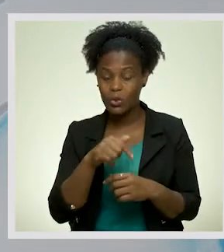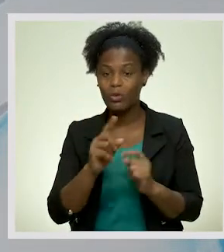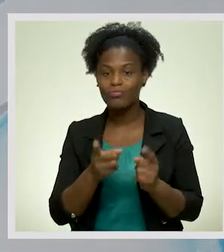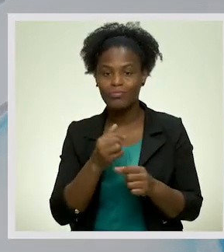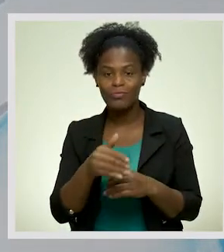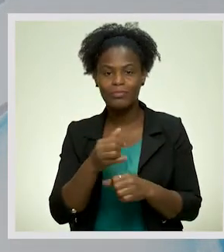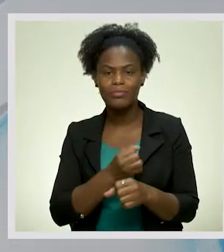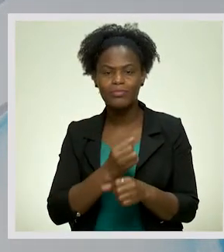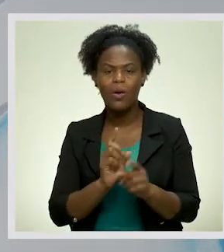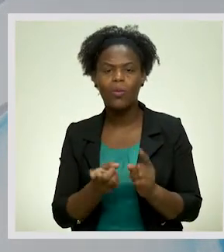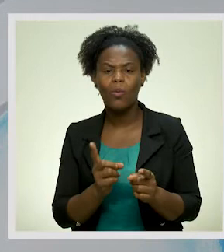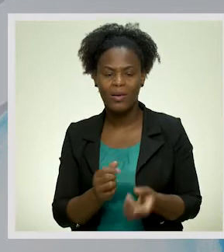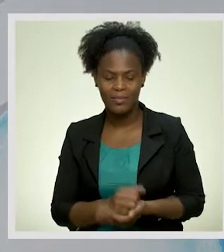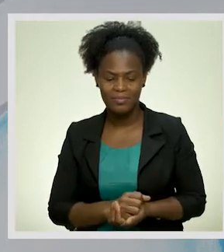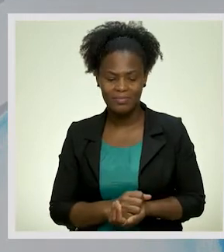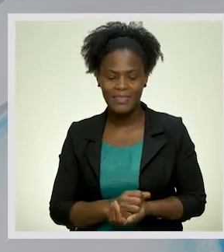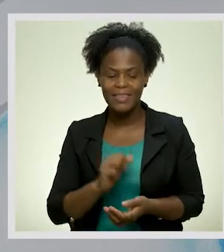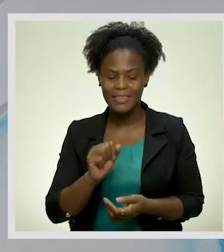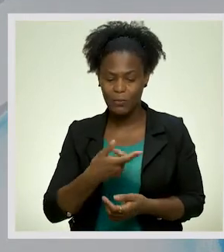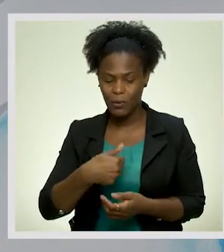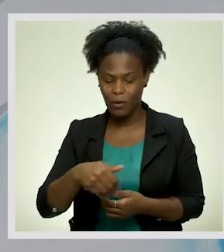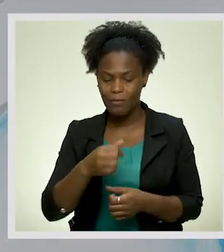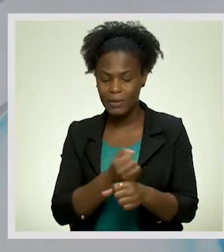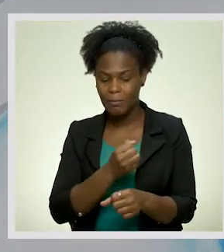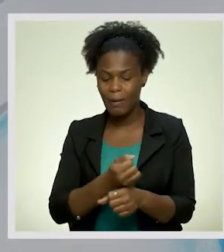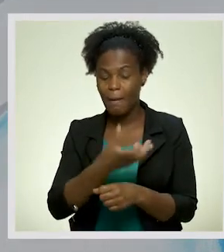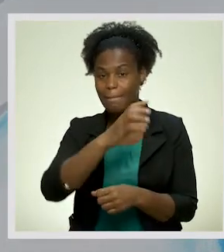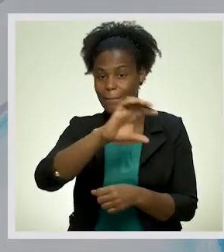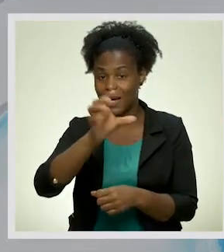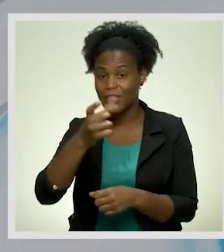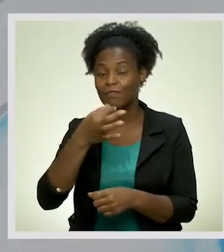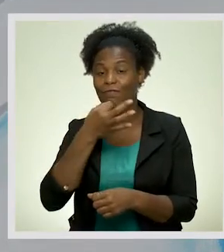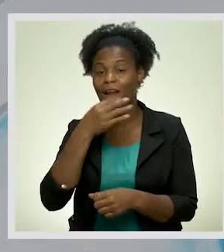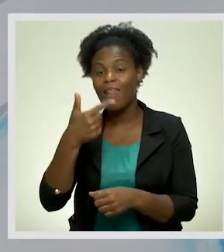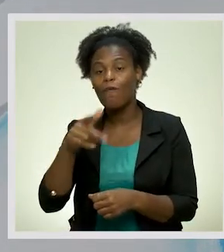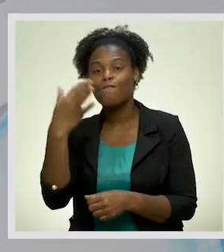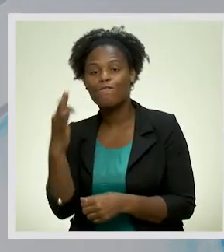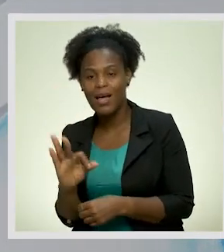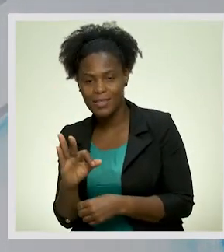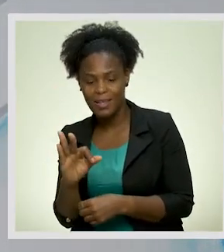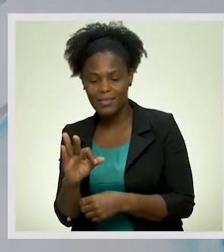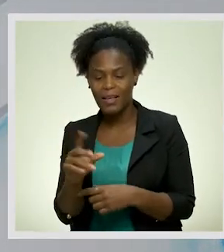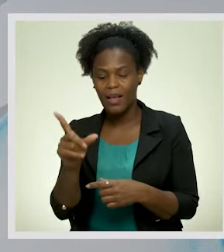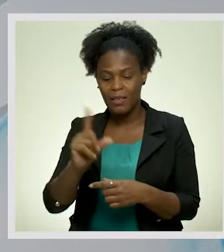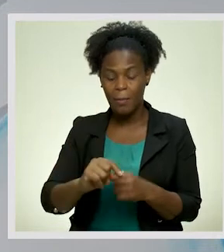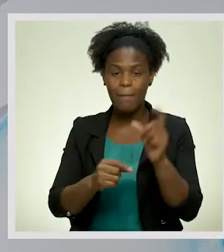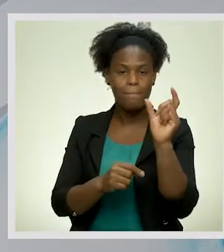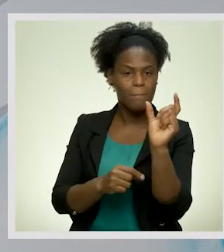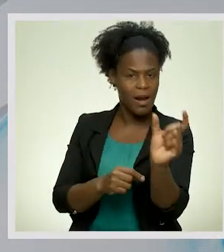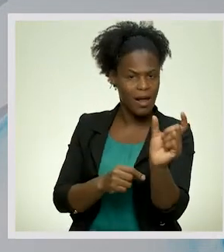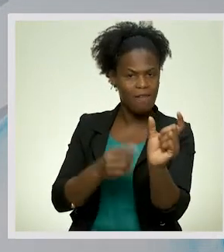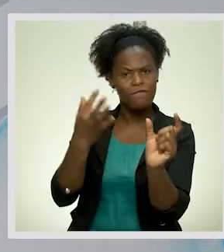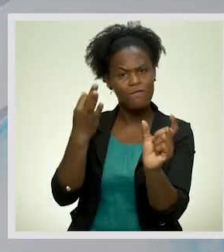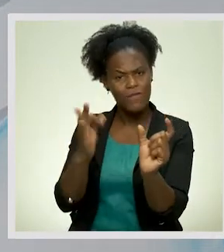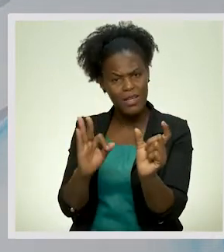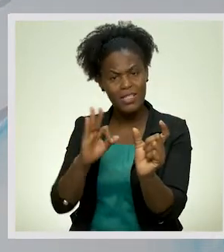travailler? Les pays de la francophonie et aussi les mots du